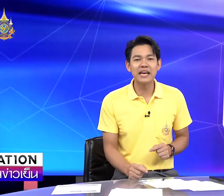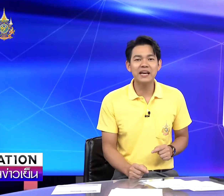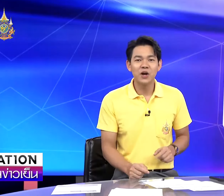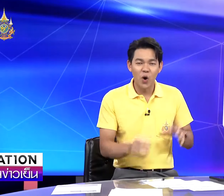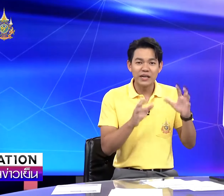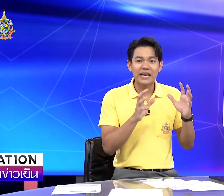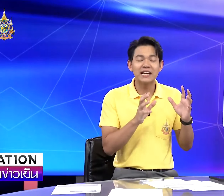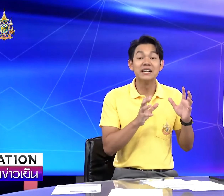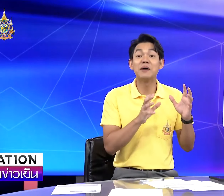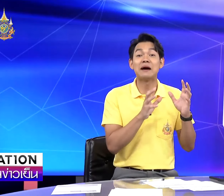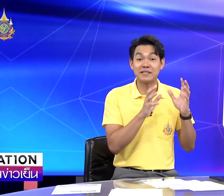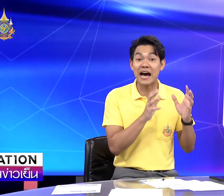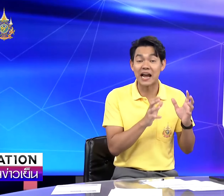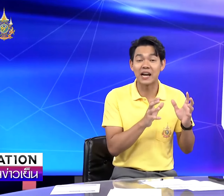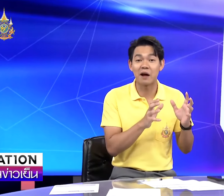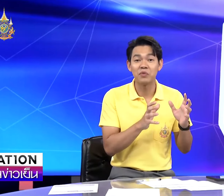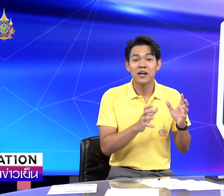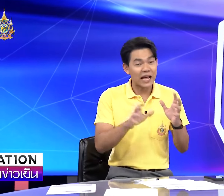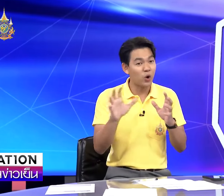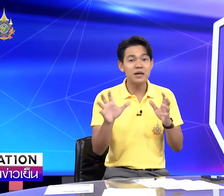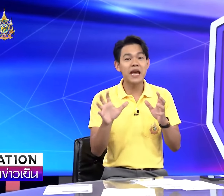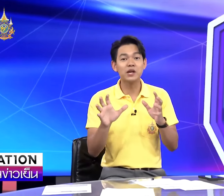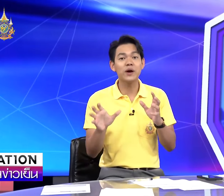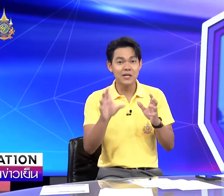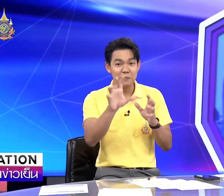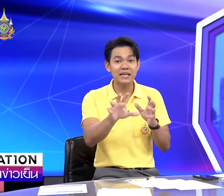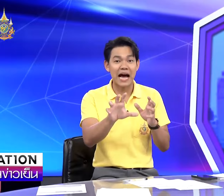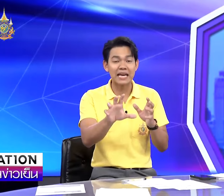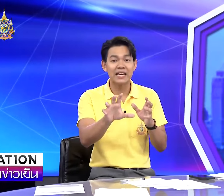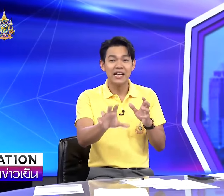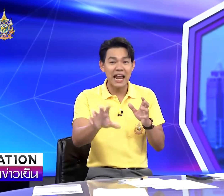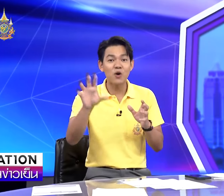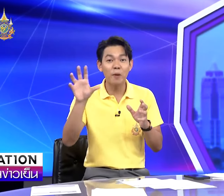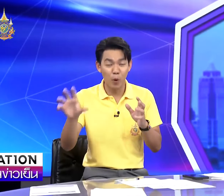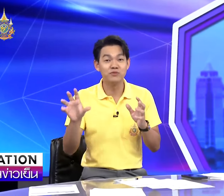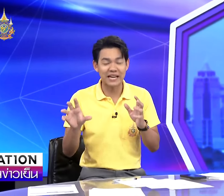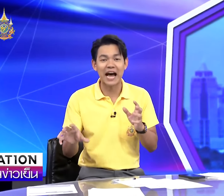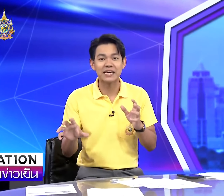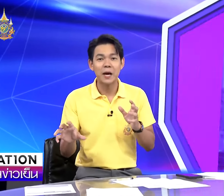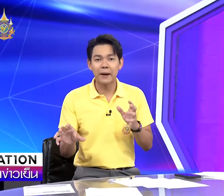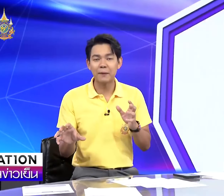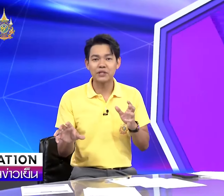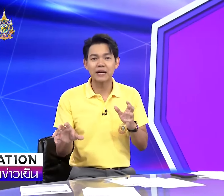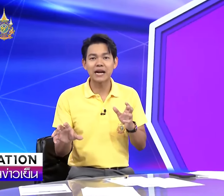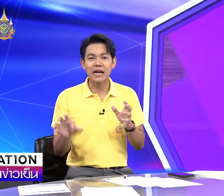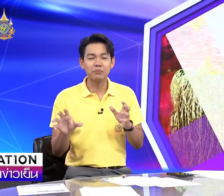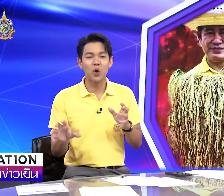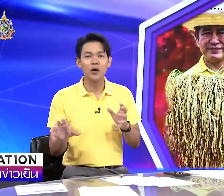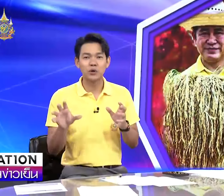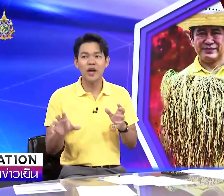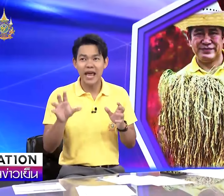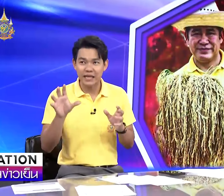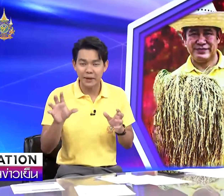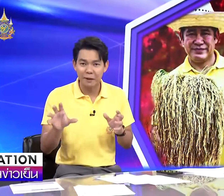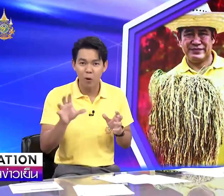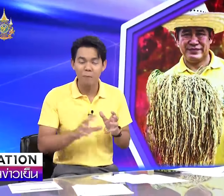ปุ๋ยคนละครึ่งนี้คนที่คิดคือพลังประชารัฐนะครับแต่คนที่ไม่เห็นด้วยคือเพื่อไทยแล้วก็ภูมิใจไทยพลังประชารัฐนำโด